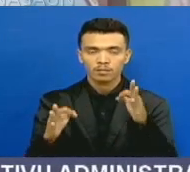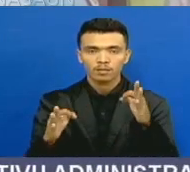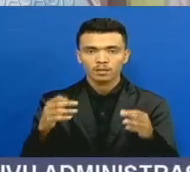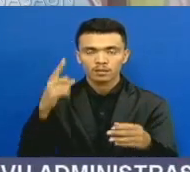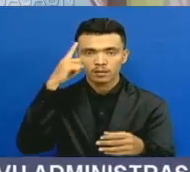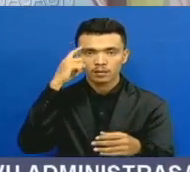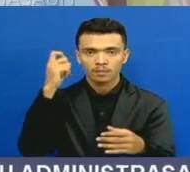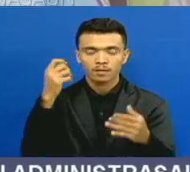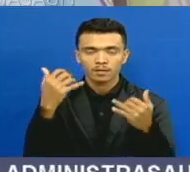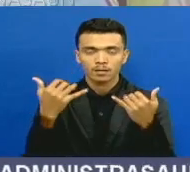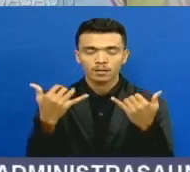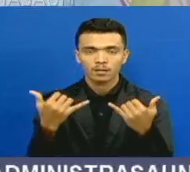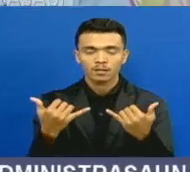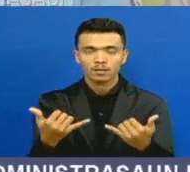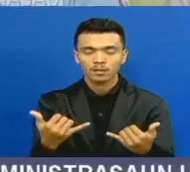ada tahu,